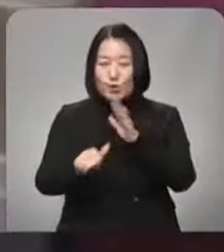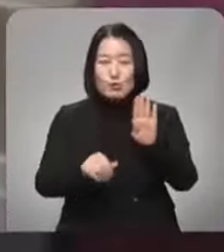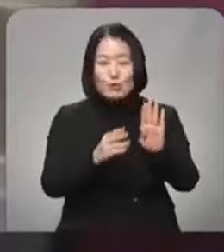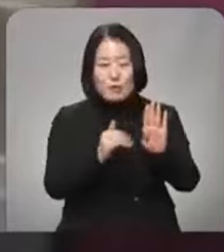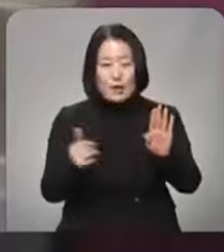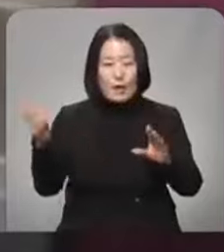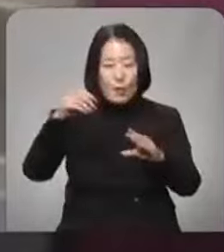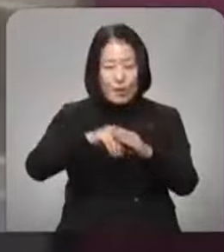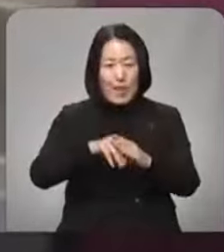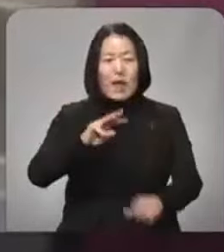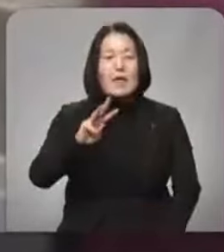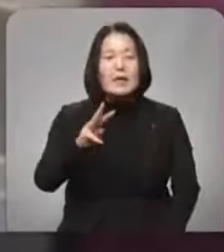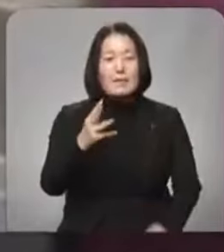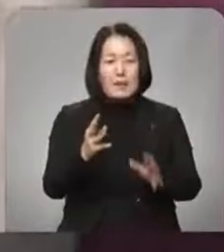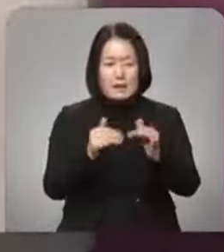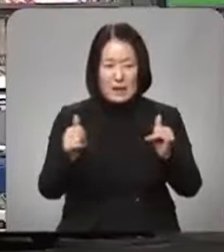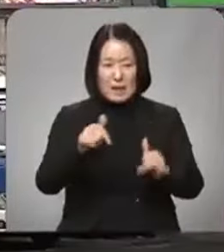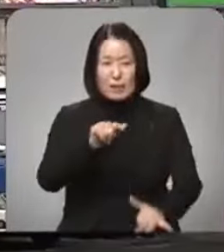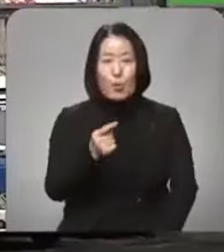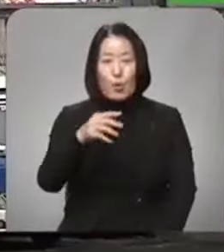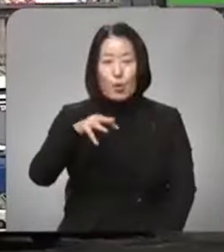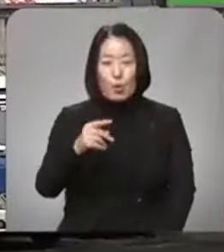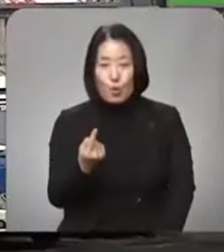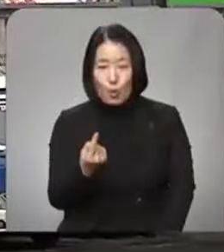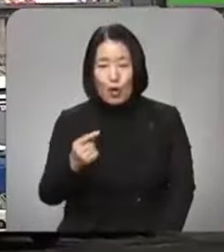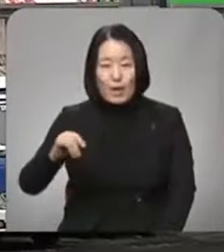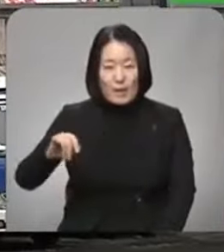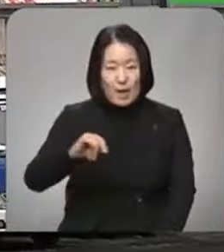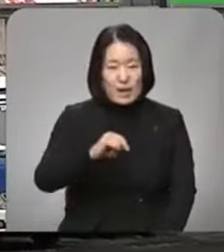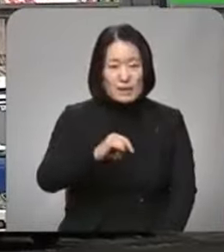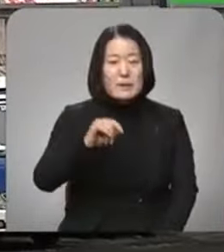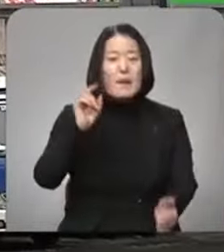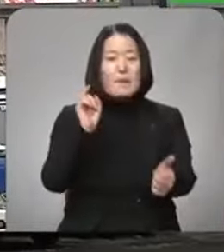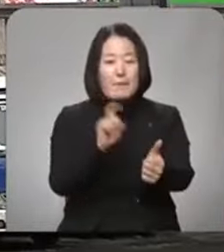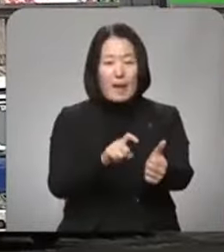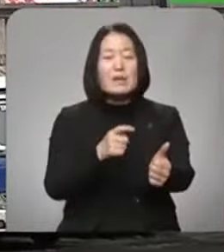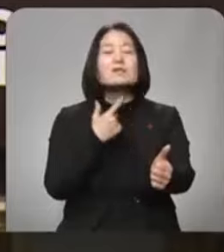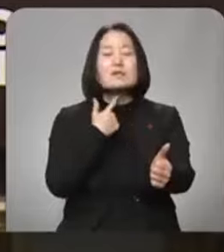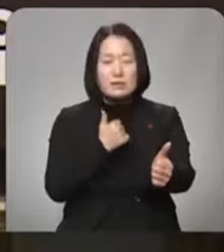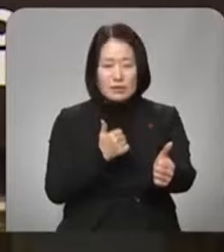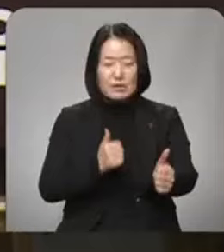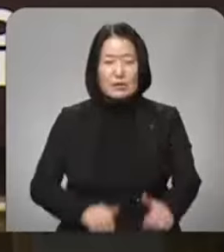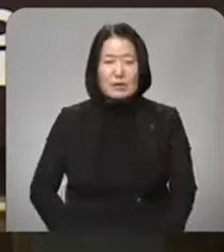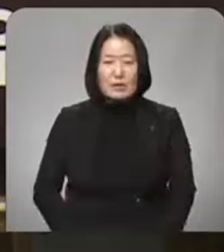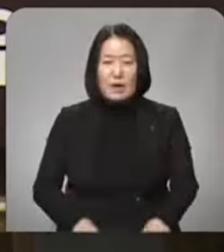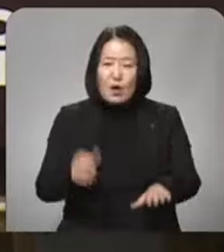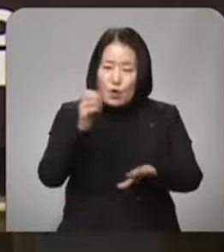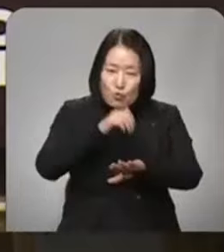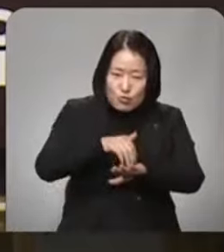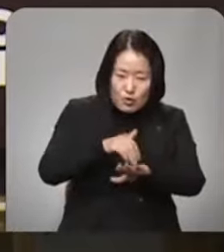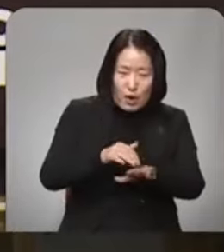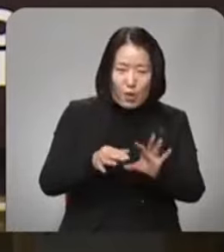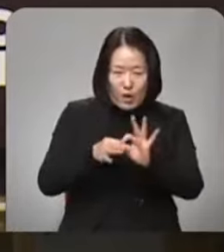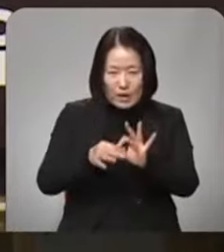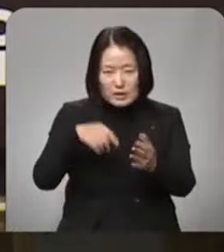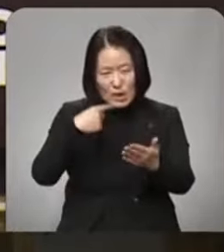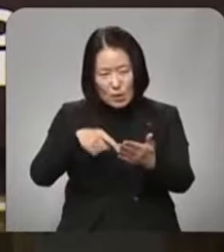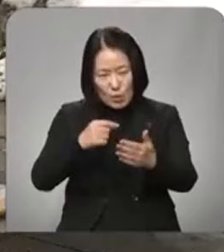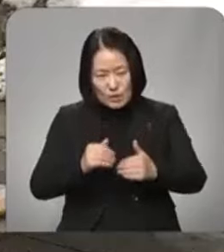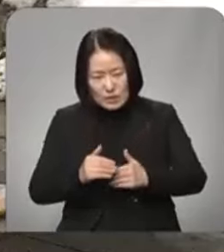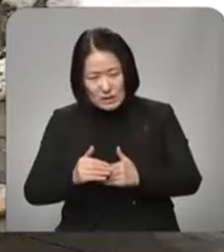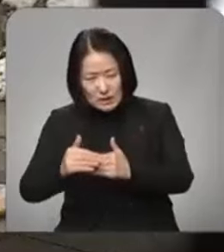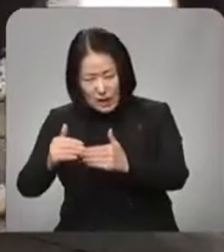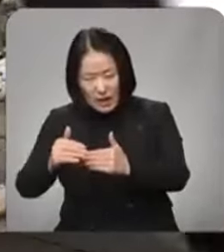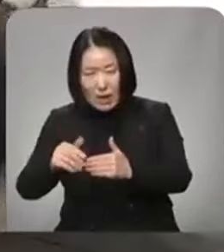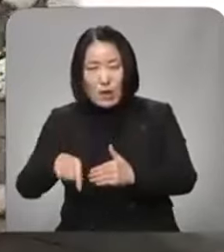포함해 300명이 넘는 노로바이러스 환자가 발생했습니다. 조직위는 모의 훈련과 관계자 교육을 진행하고